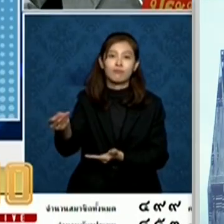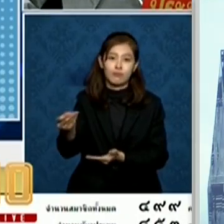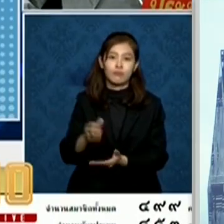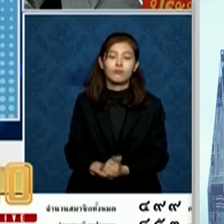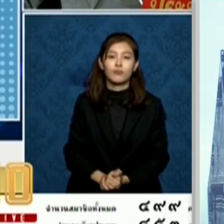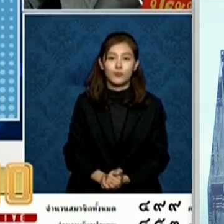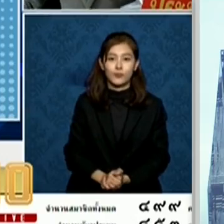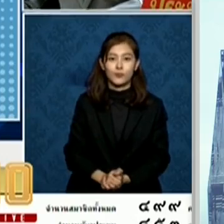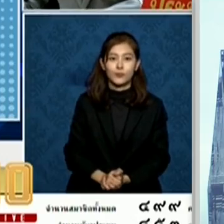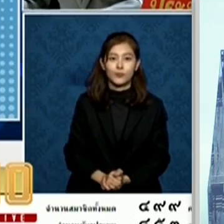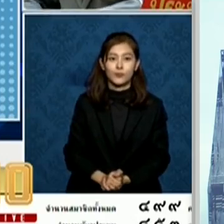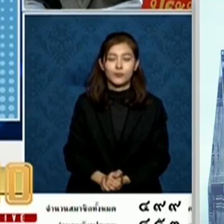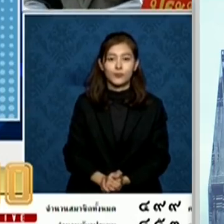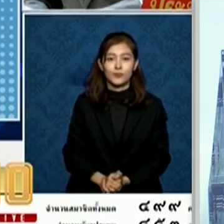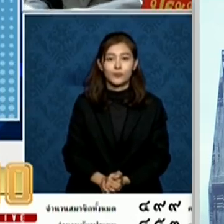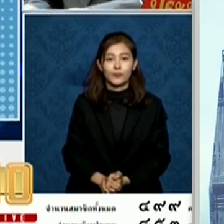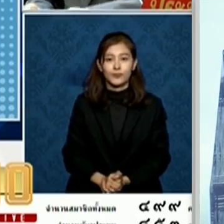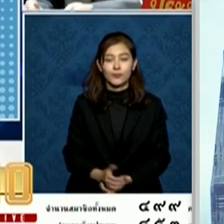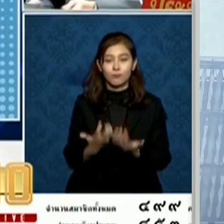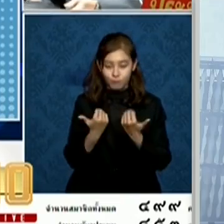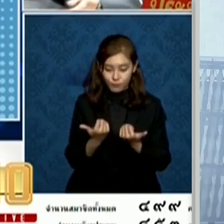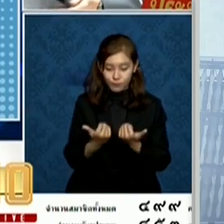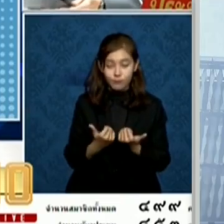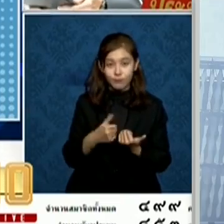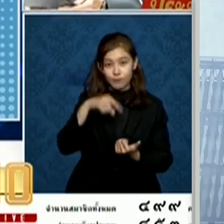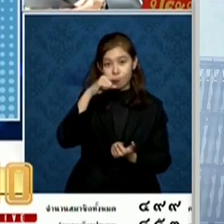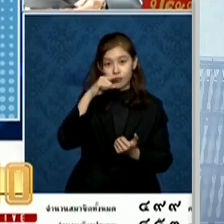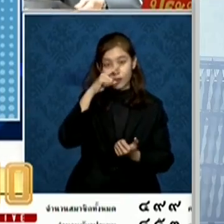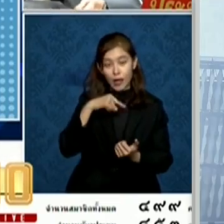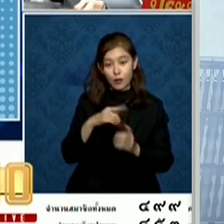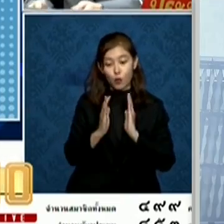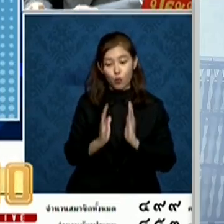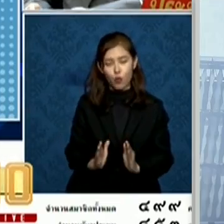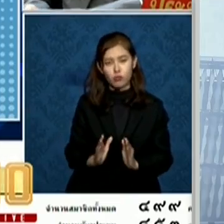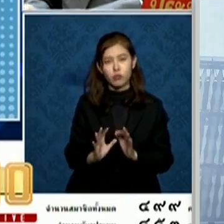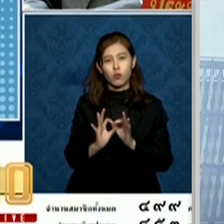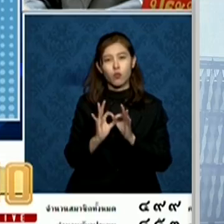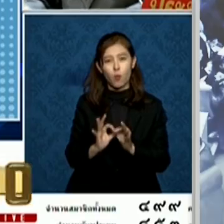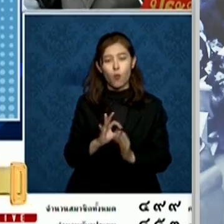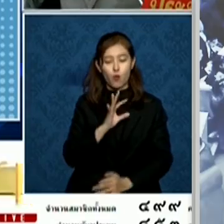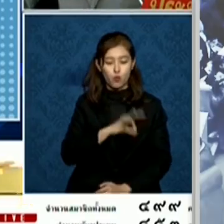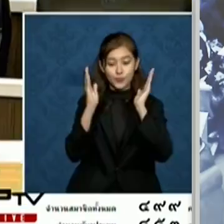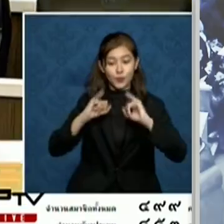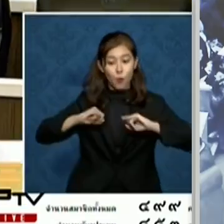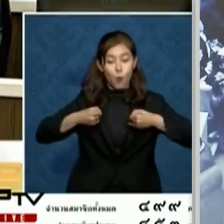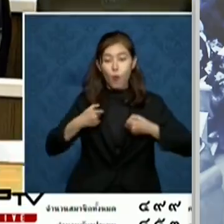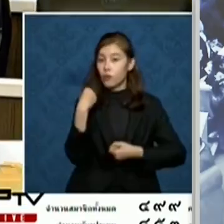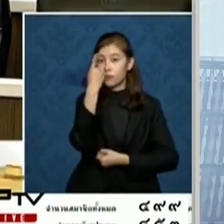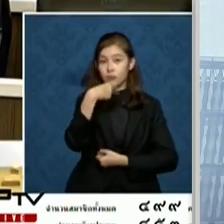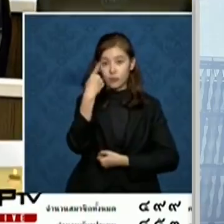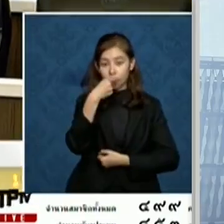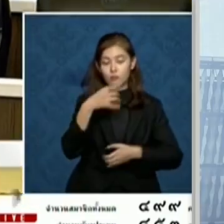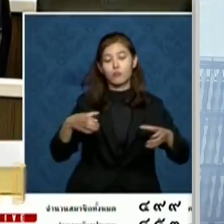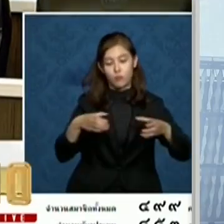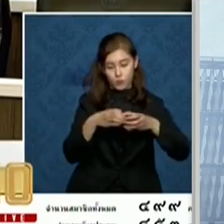แล้วหนี้ก้อนใหญ่ตั้ง 5แสนล้านรัฐบาลเหลือายุเท่าไหร่เนี่ยตอนนี้เหรอ 3ปีกี่เดือนน่ะไม่ถึง 4ปีแล้วอยู่